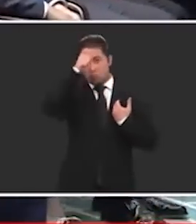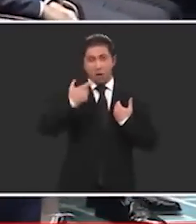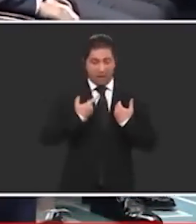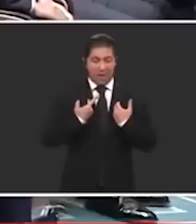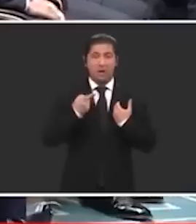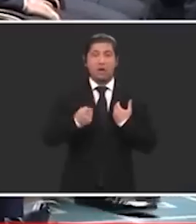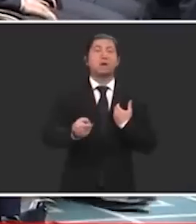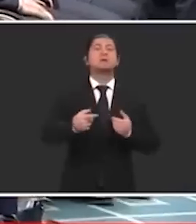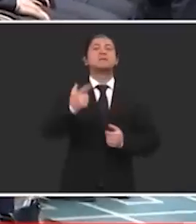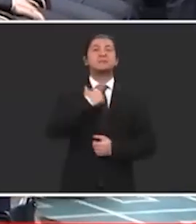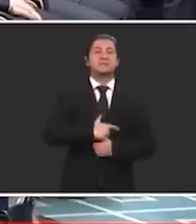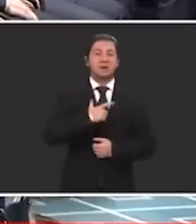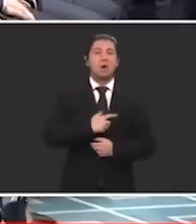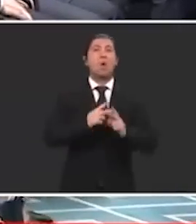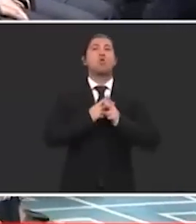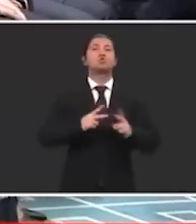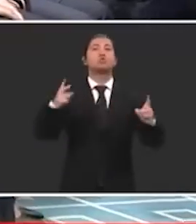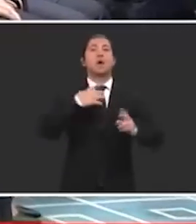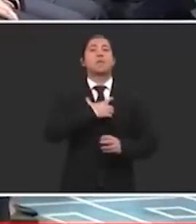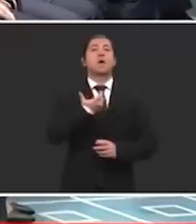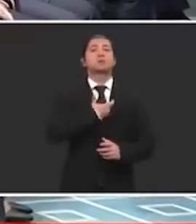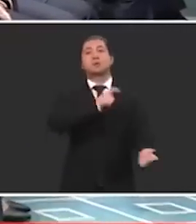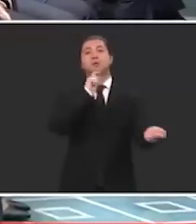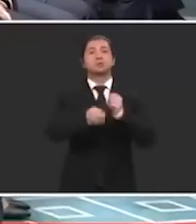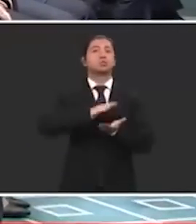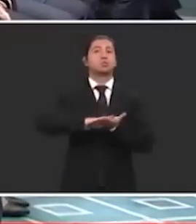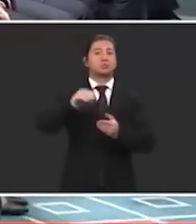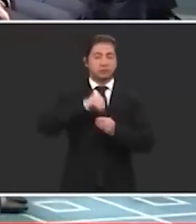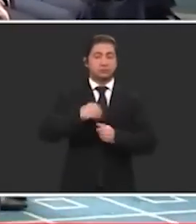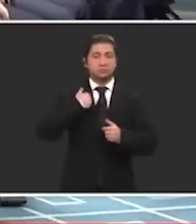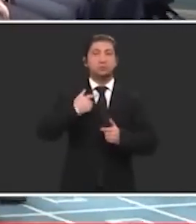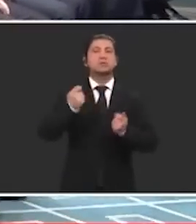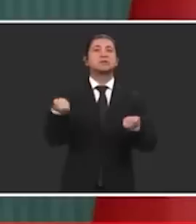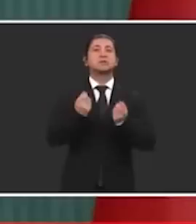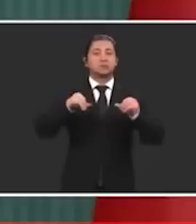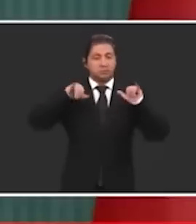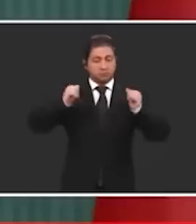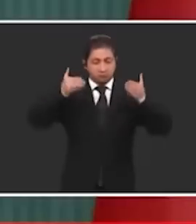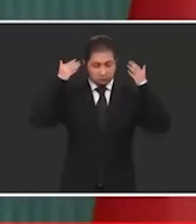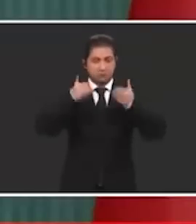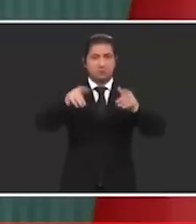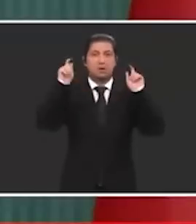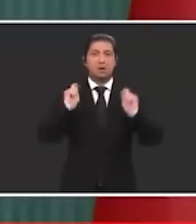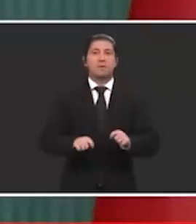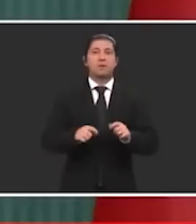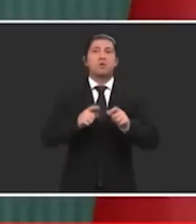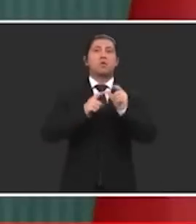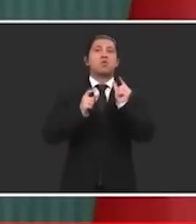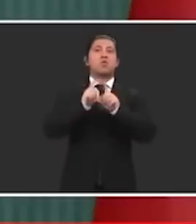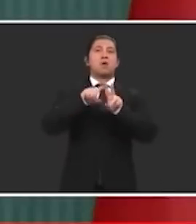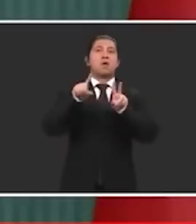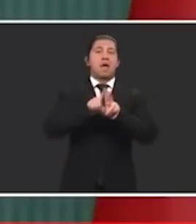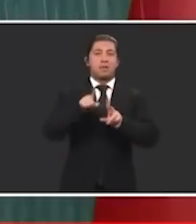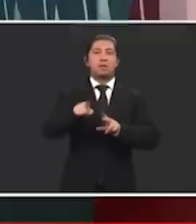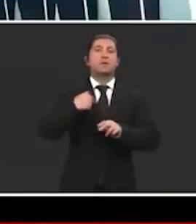ve özgürlükçü bir anayasaya kavuşturmak için çabalarımızı yoğunlaştıracağız. Sudan Egemenlik